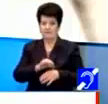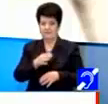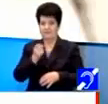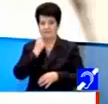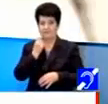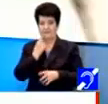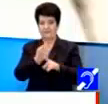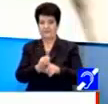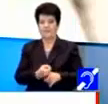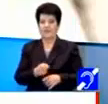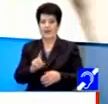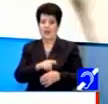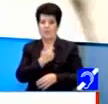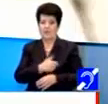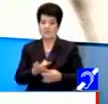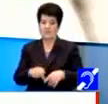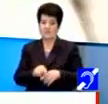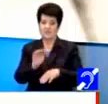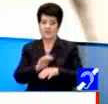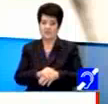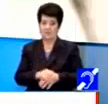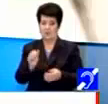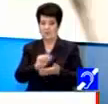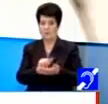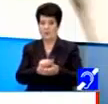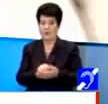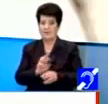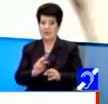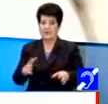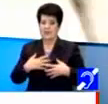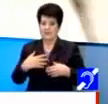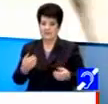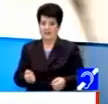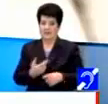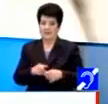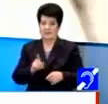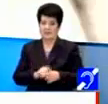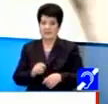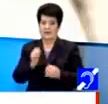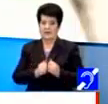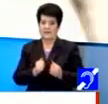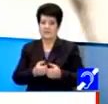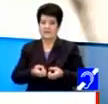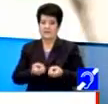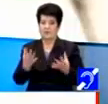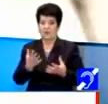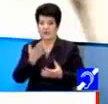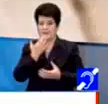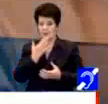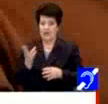evidențele medicilor. Cel puțin asta arată datele publicate de Ministerul Sănătății în contextul în care astăzi este marcată Ziua Națională fără